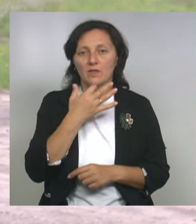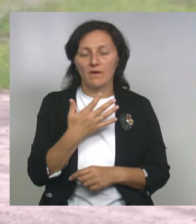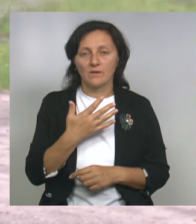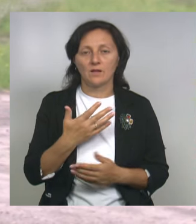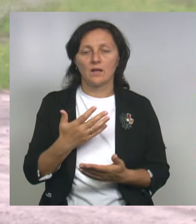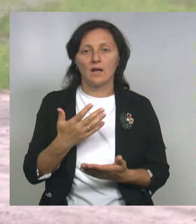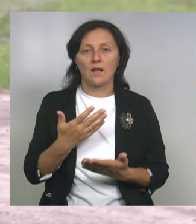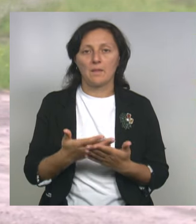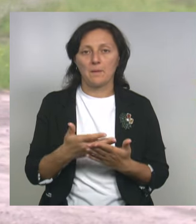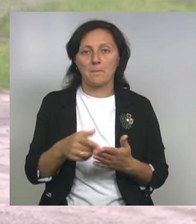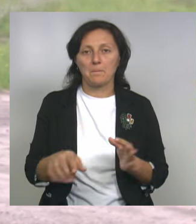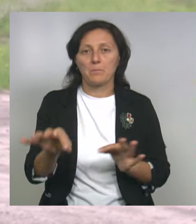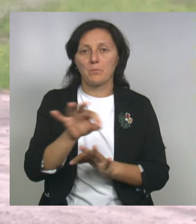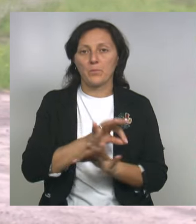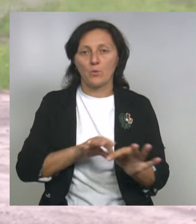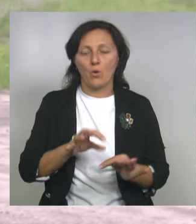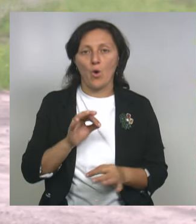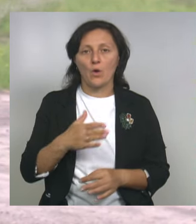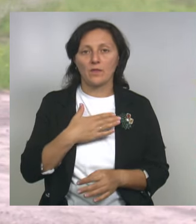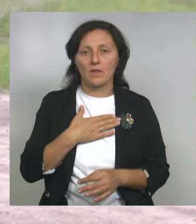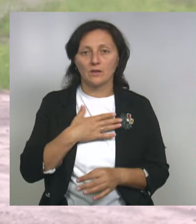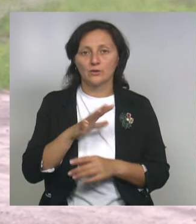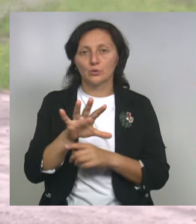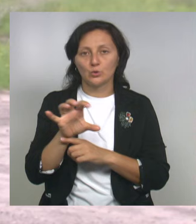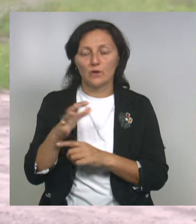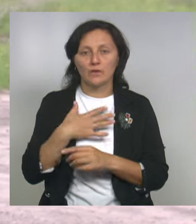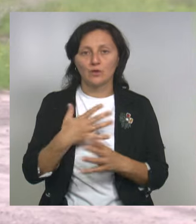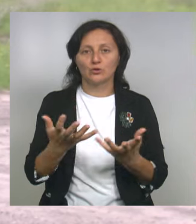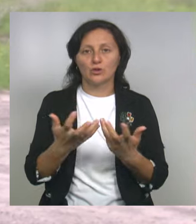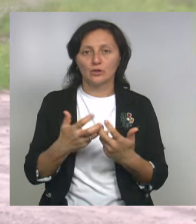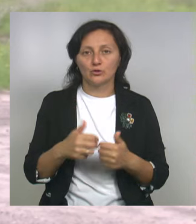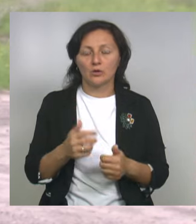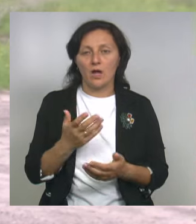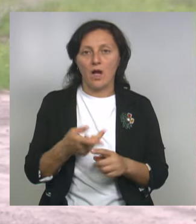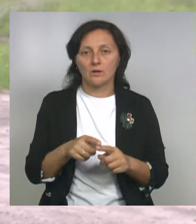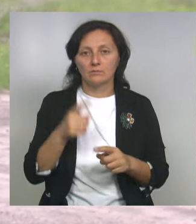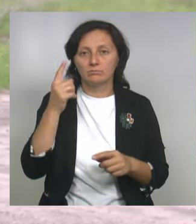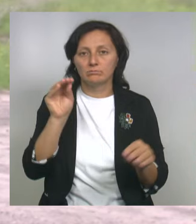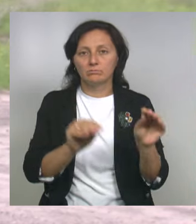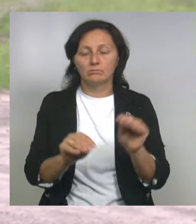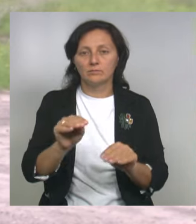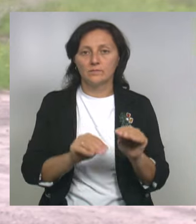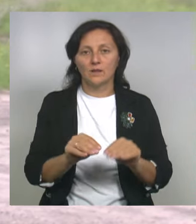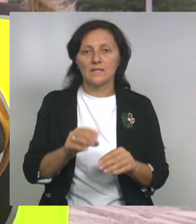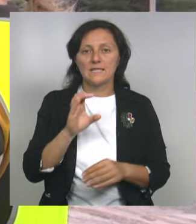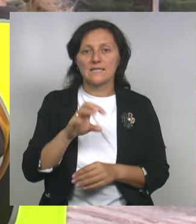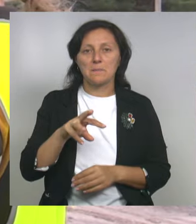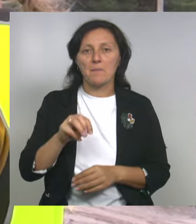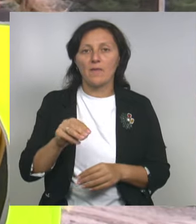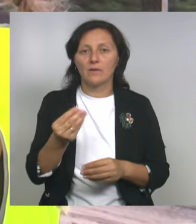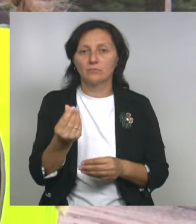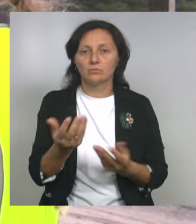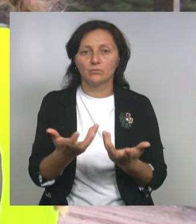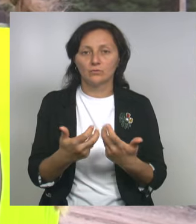на предпроектной стадии, то от наших съемок и наших расчетов идет формирование той же сметы. На